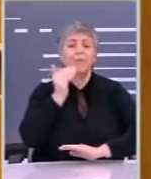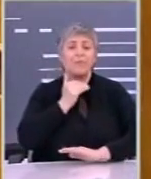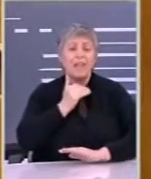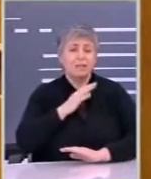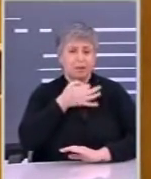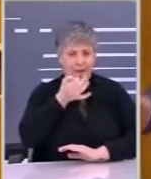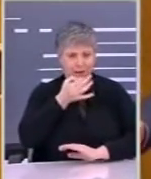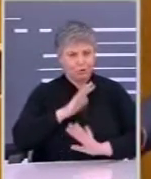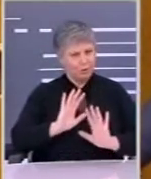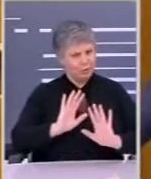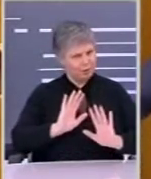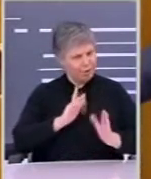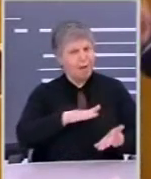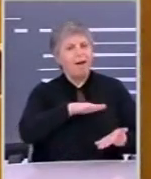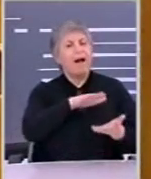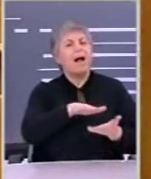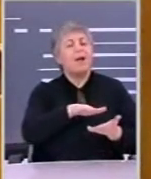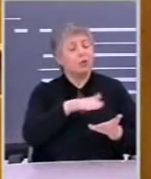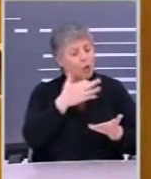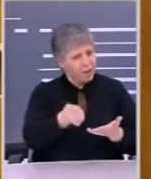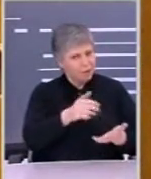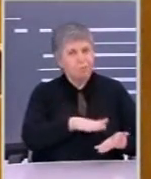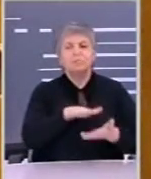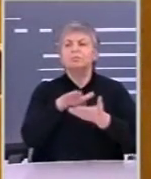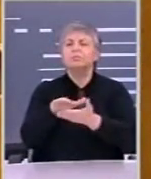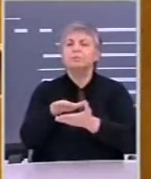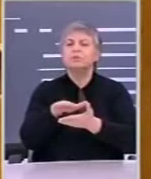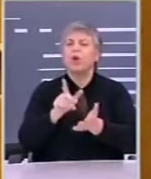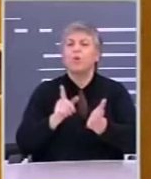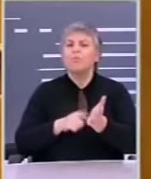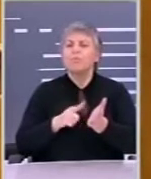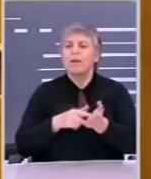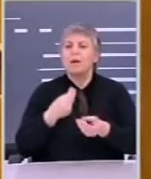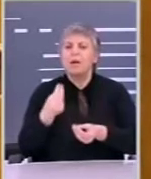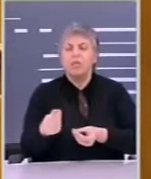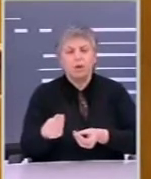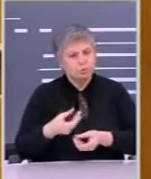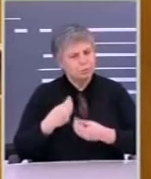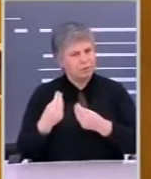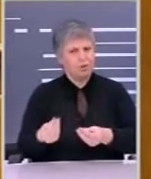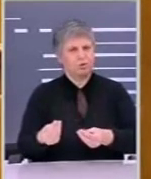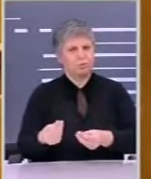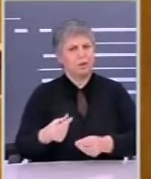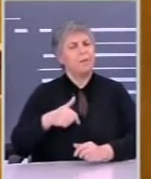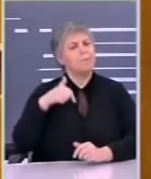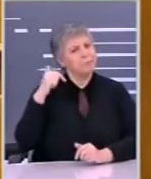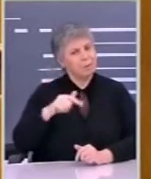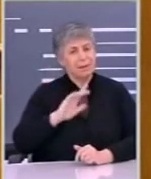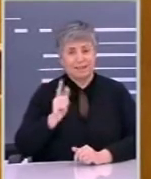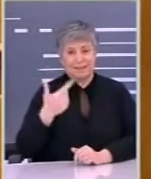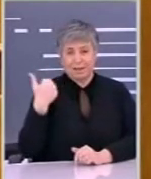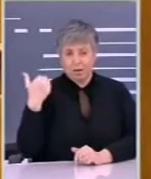πέρα θα δούμε αν τα ερωτήματα με τόσο ελαφρά την καρδία που θέτεται θα